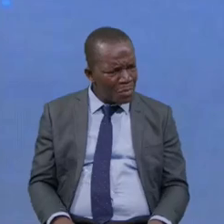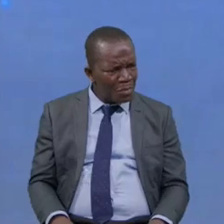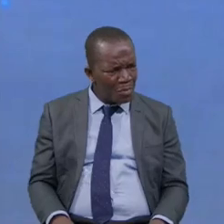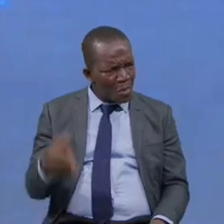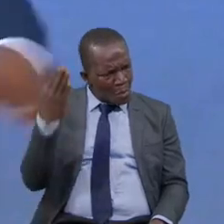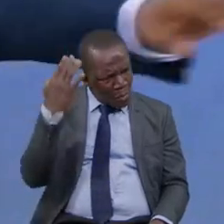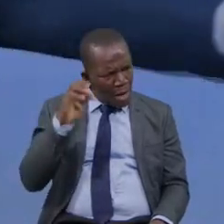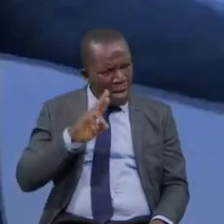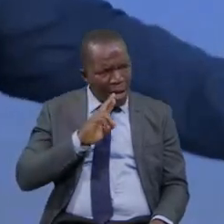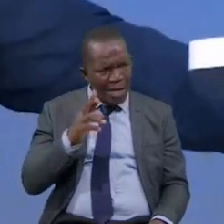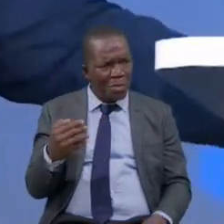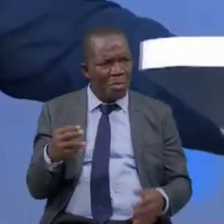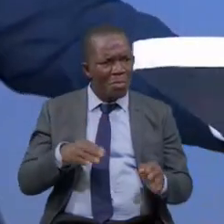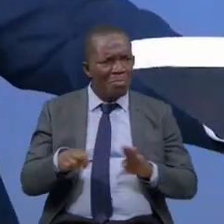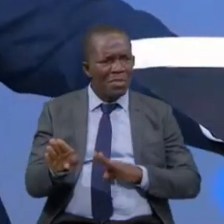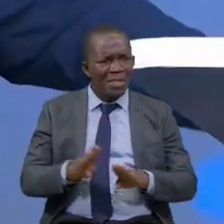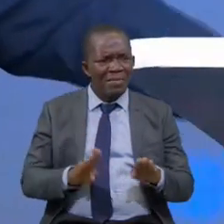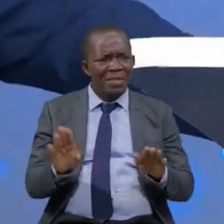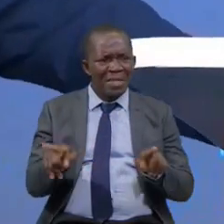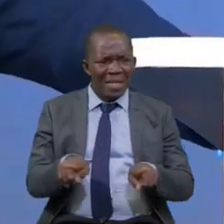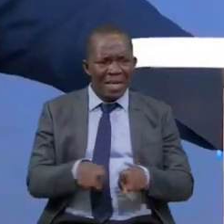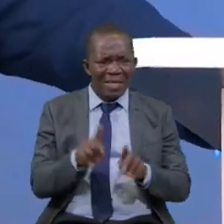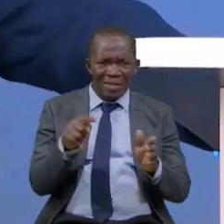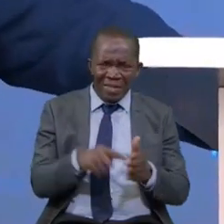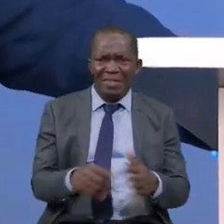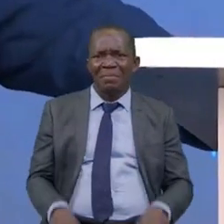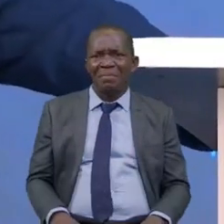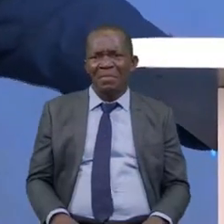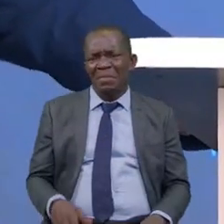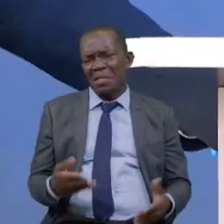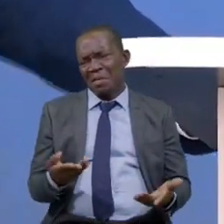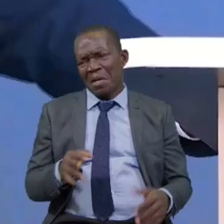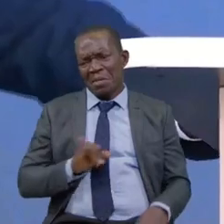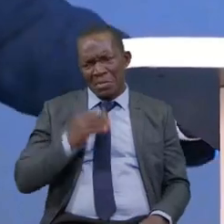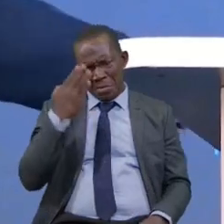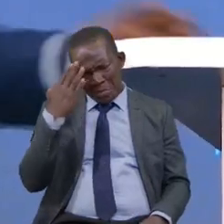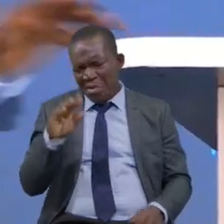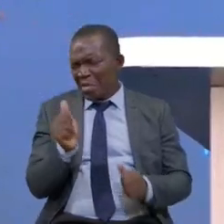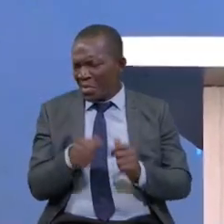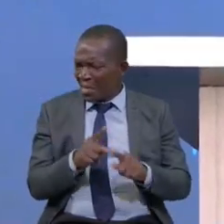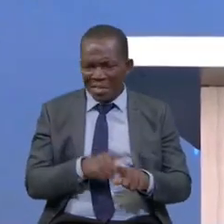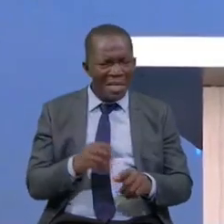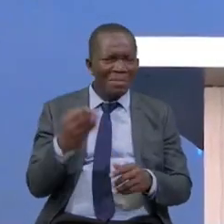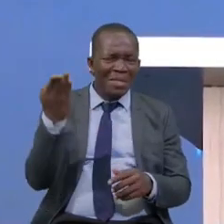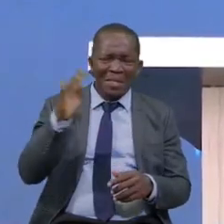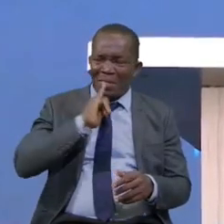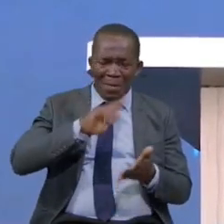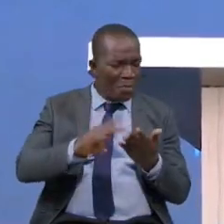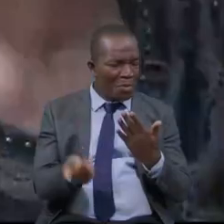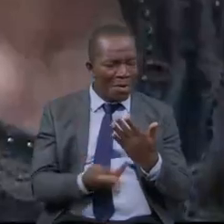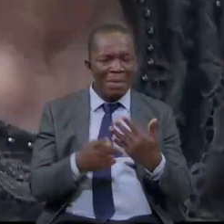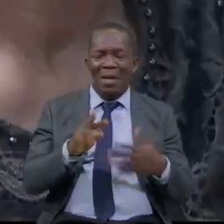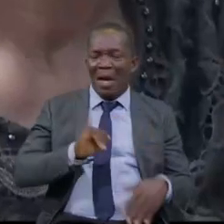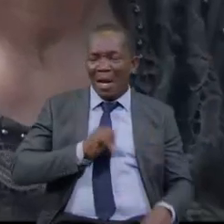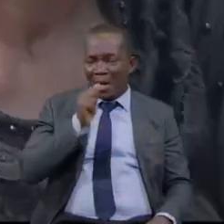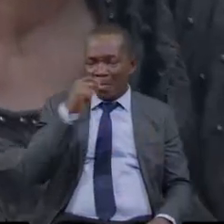l'église pendant tout le temps. Chaque fois que tu viens aux croisades, là, j'étais toujours là. Hein. Chaque fois que tu venais et pour faire la retraite,